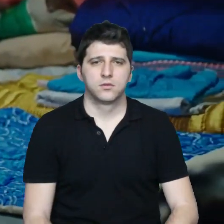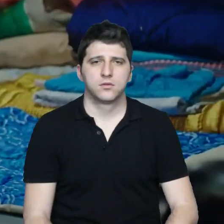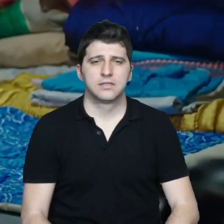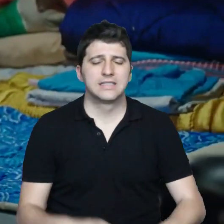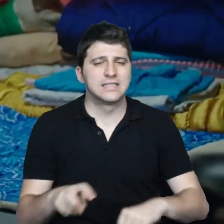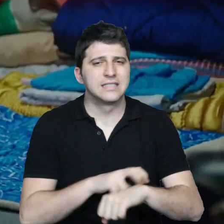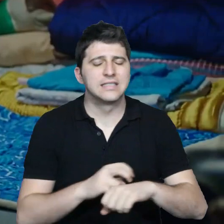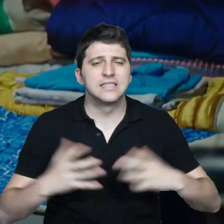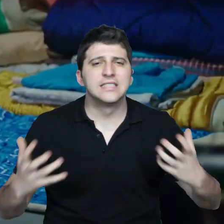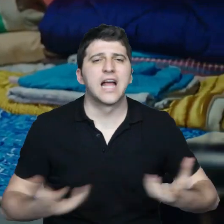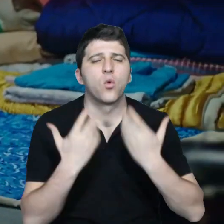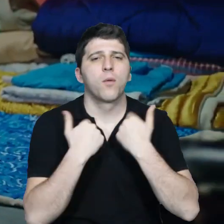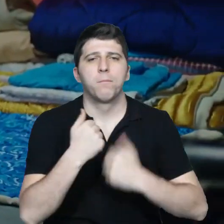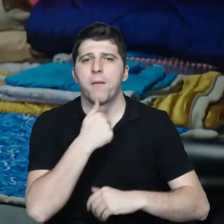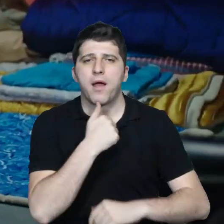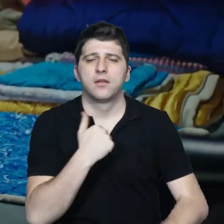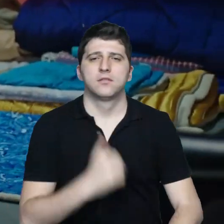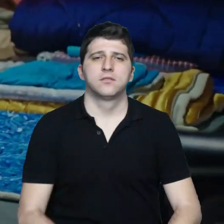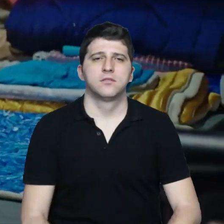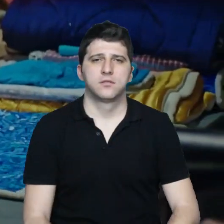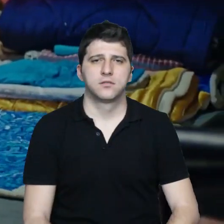Öfkeden yanıyorum baba.